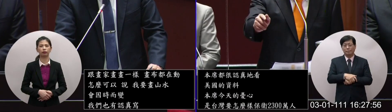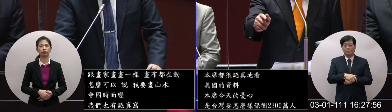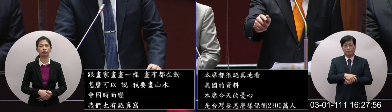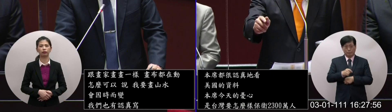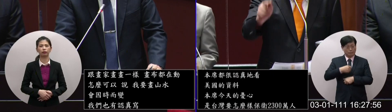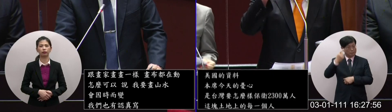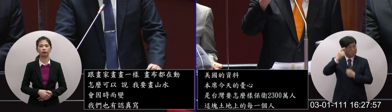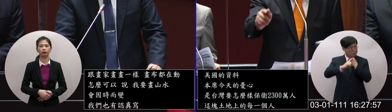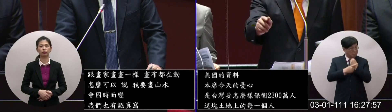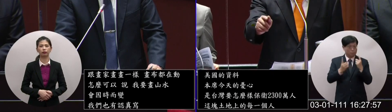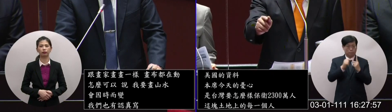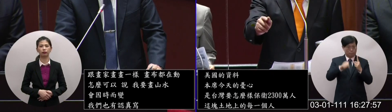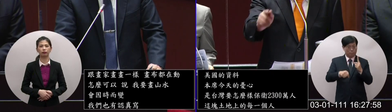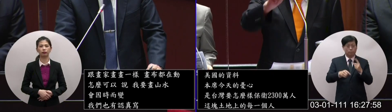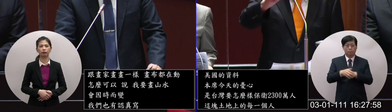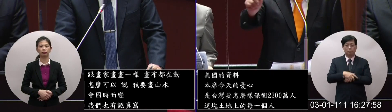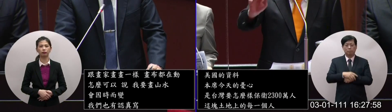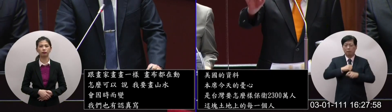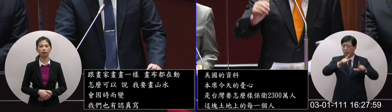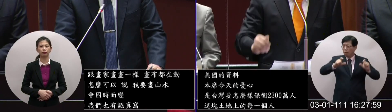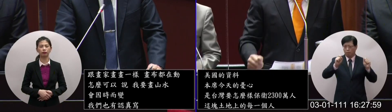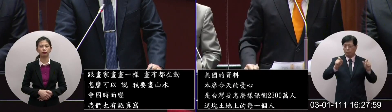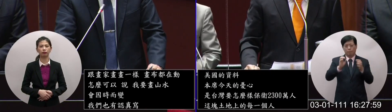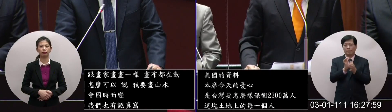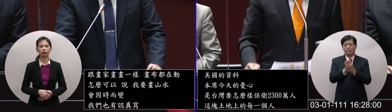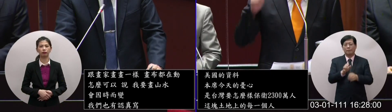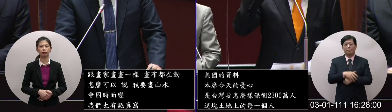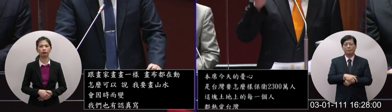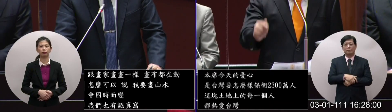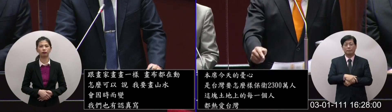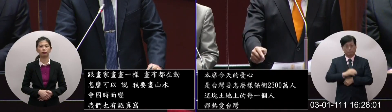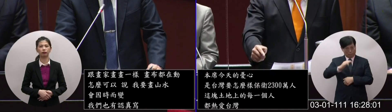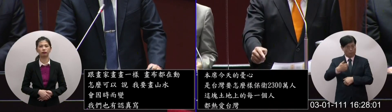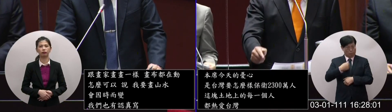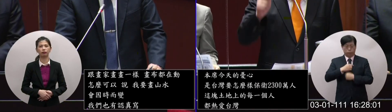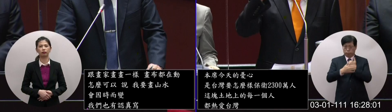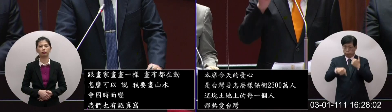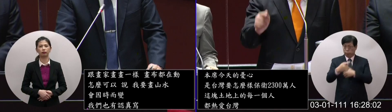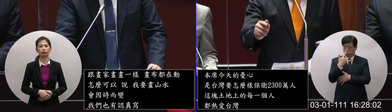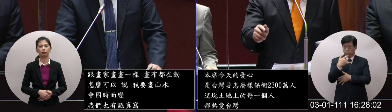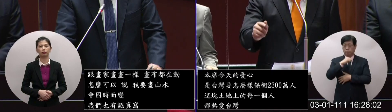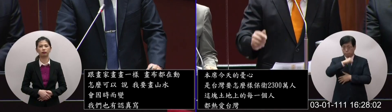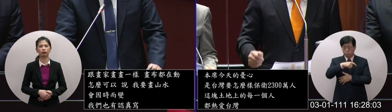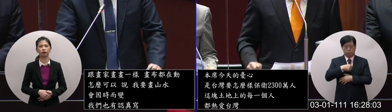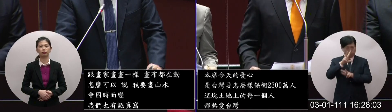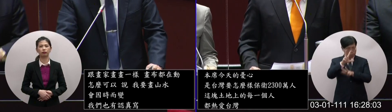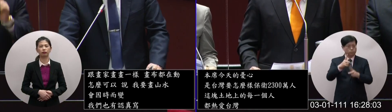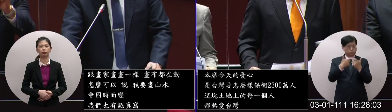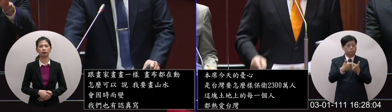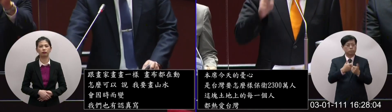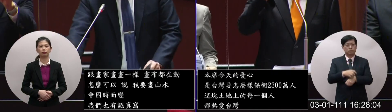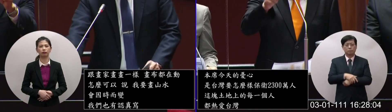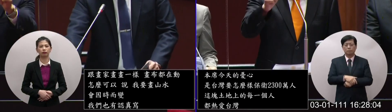看法对政治的看法有所不一没有关系，但是我们守护台湾要很务实的去面对，